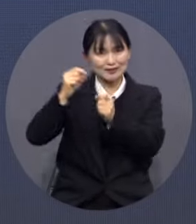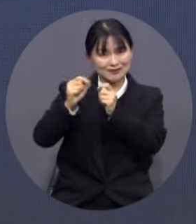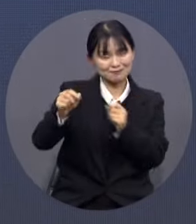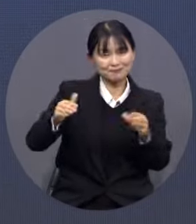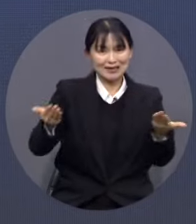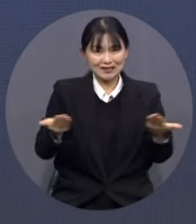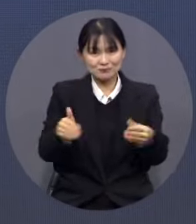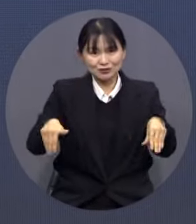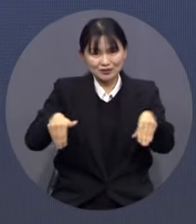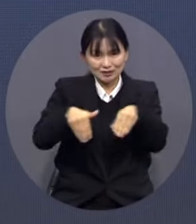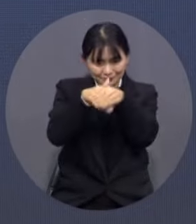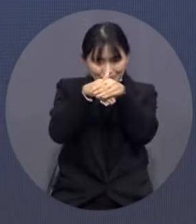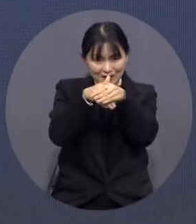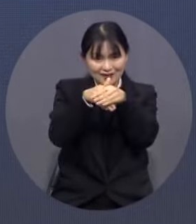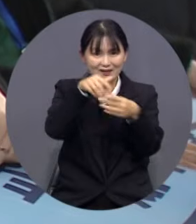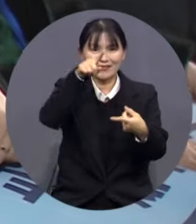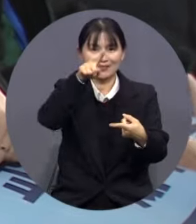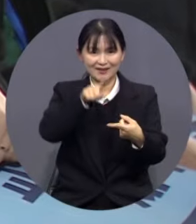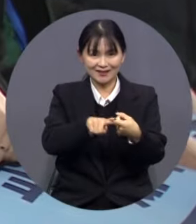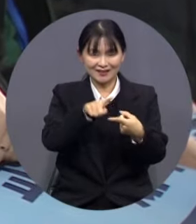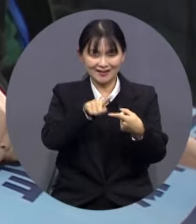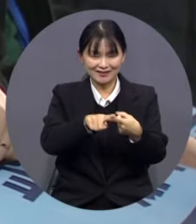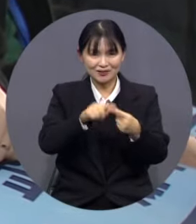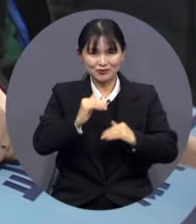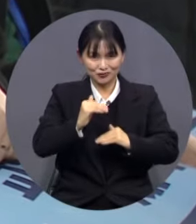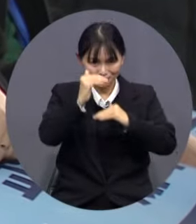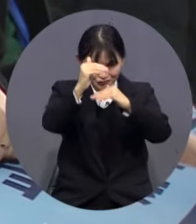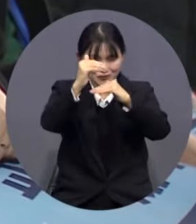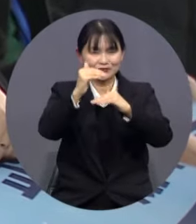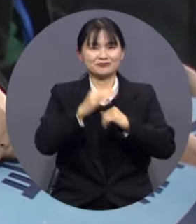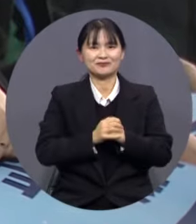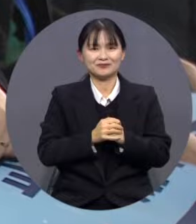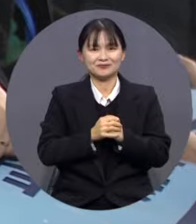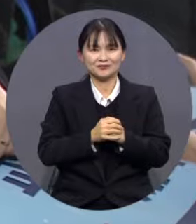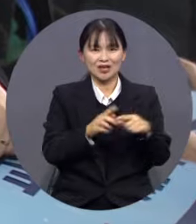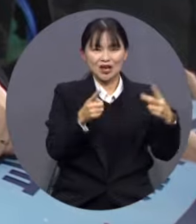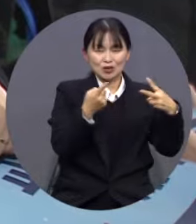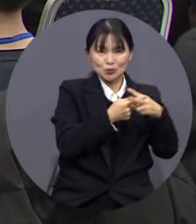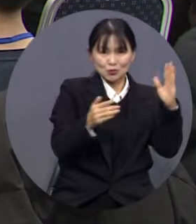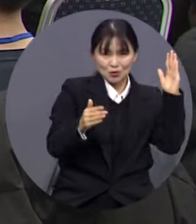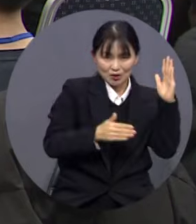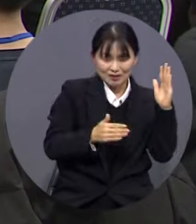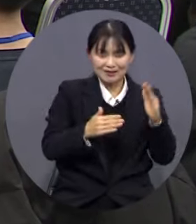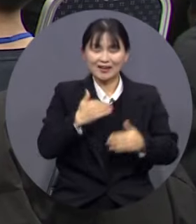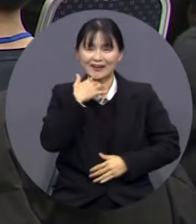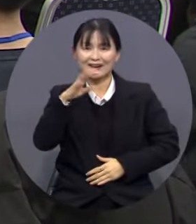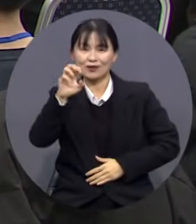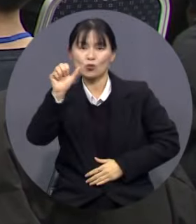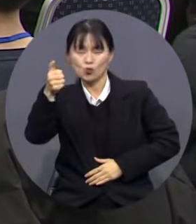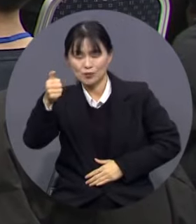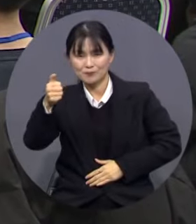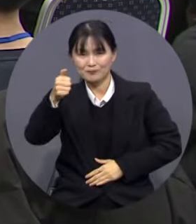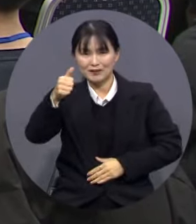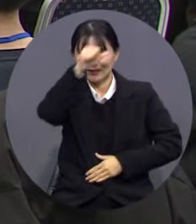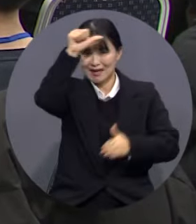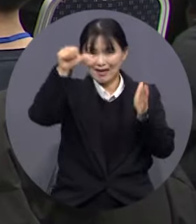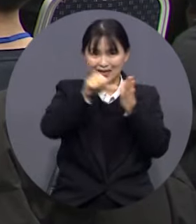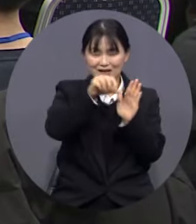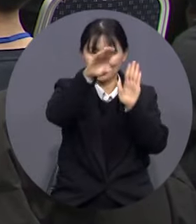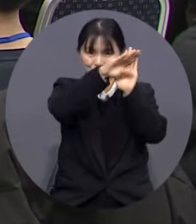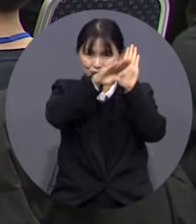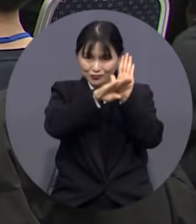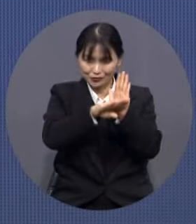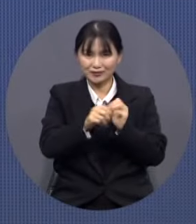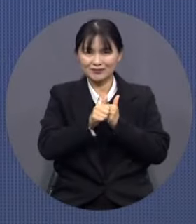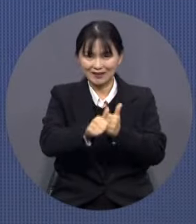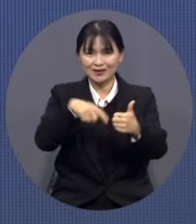이뤄진 글로벌 인재 양성 협약의 후속 조치의 일환인데 초등학생부터 중장년까지 생애 주기별로 교육이